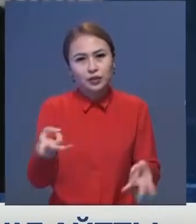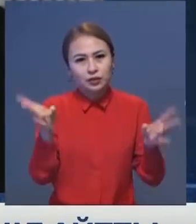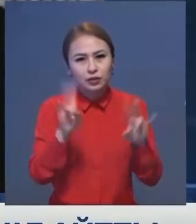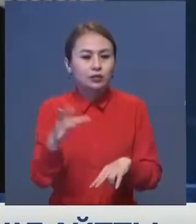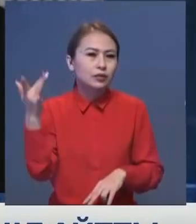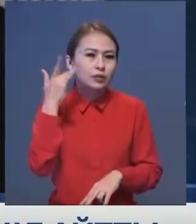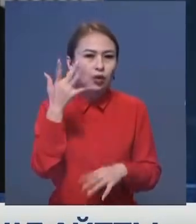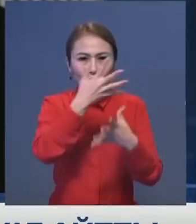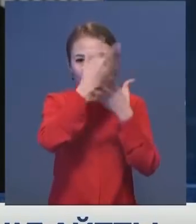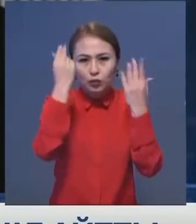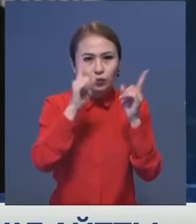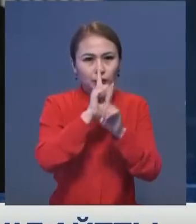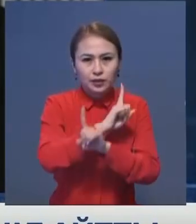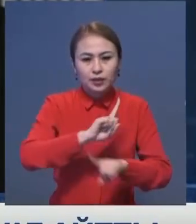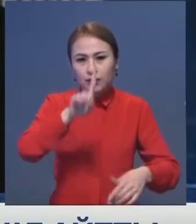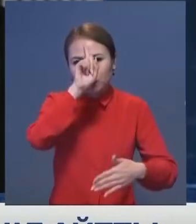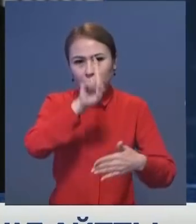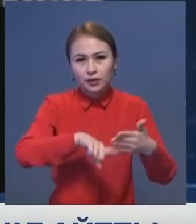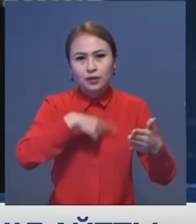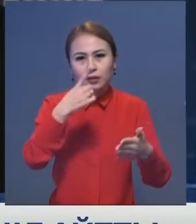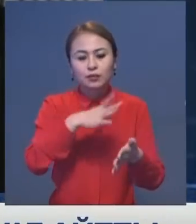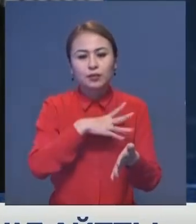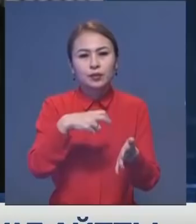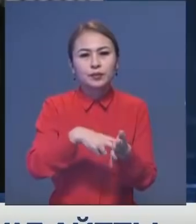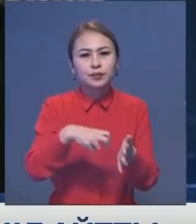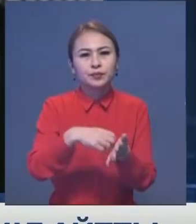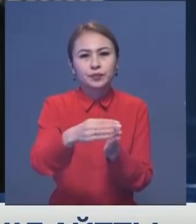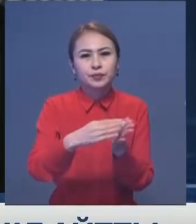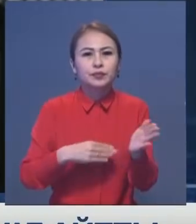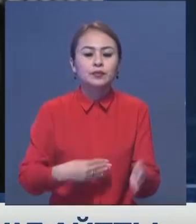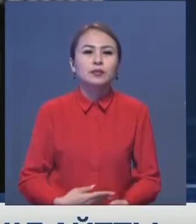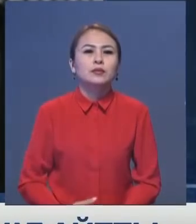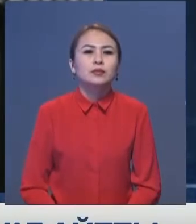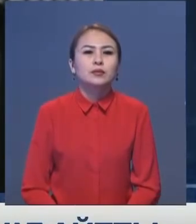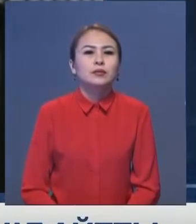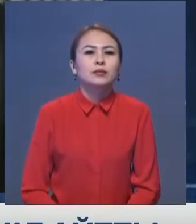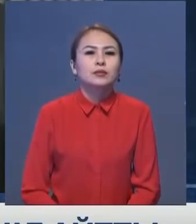жадынан ешқашан ұмытылмайтынына сенемін делінген жеделхатта.